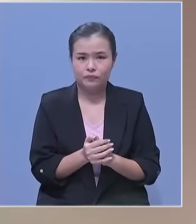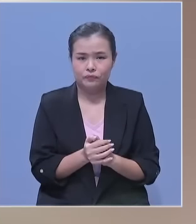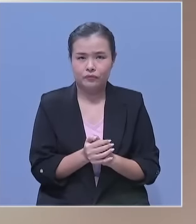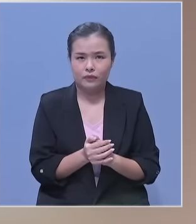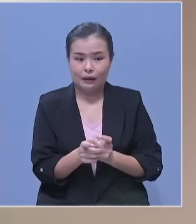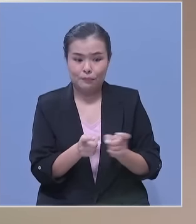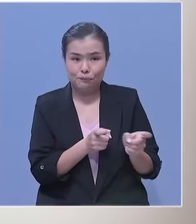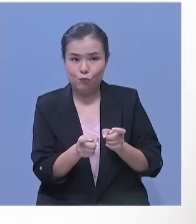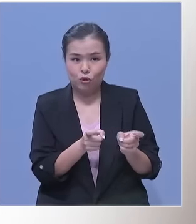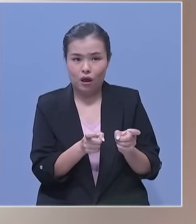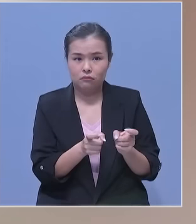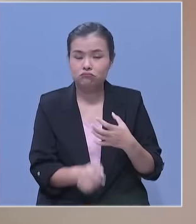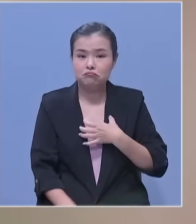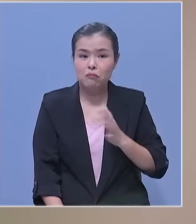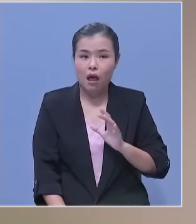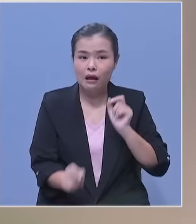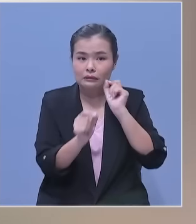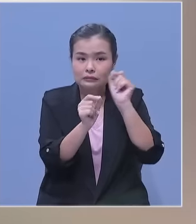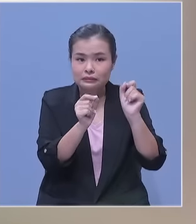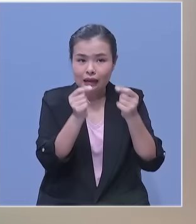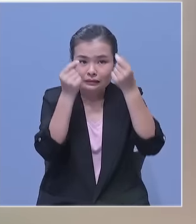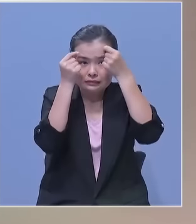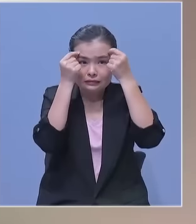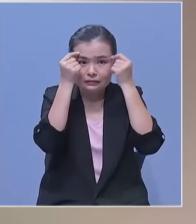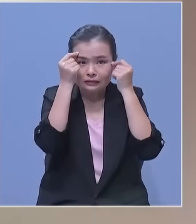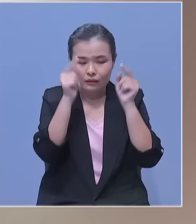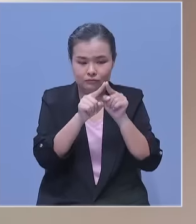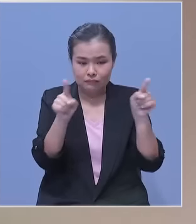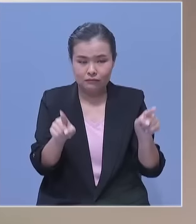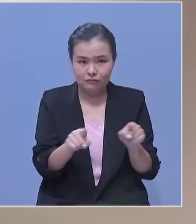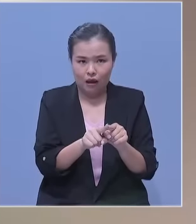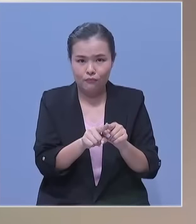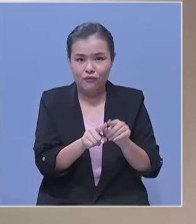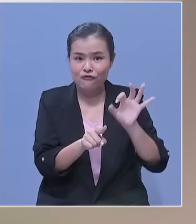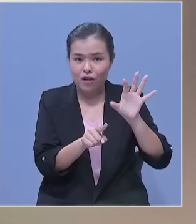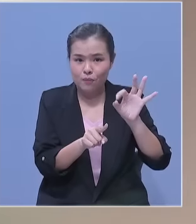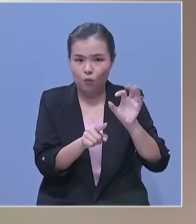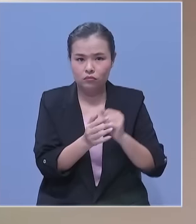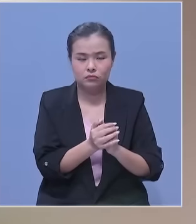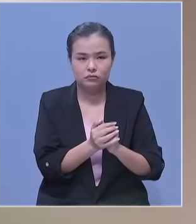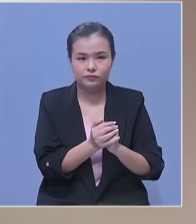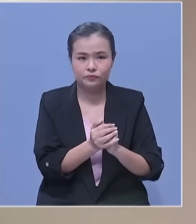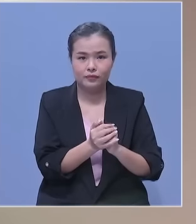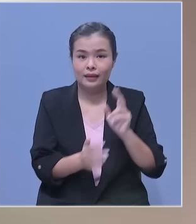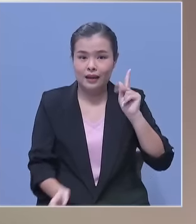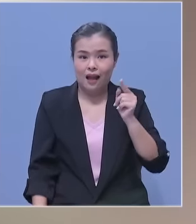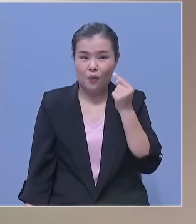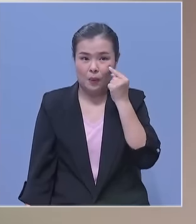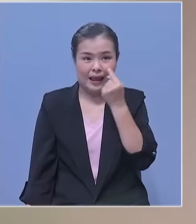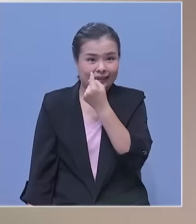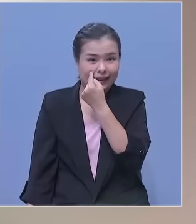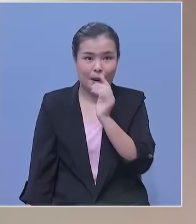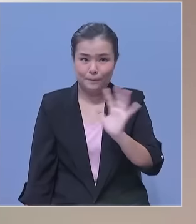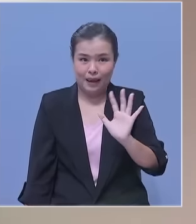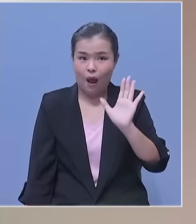ครับไม่ต้องการให้คนมีรอยสักเข้าเขียนป้ายบอกระบุในเพจด้วยระบุตามสื่อด้วยนะครับว่ามีรอยสักอย่างเงี้ยเข้าไม่